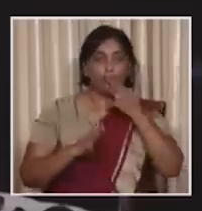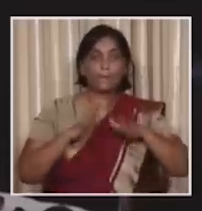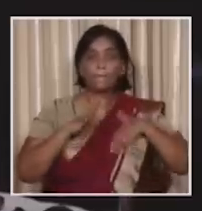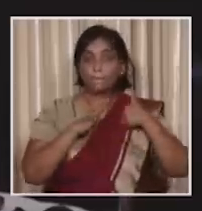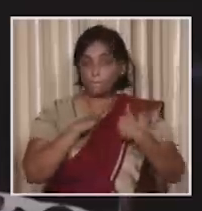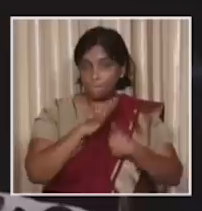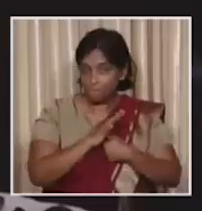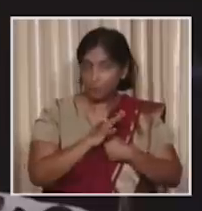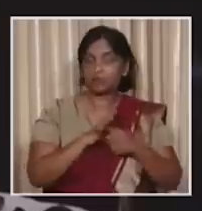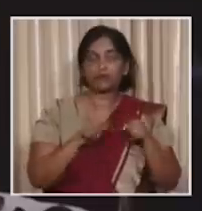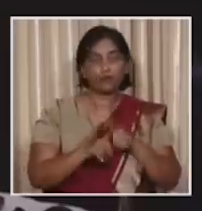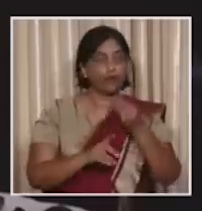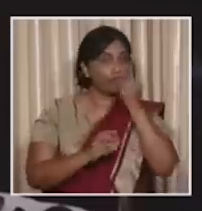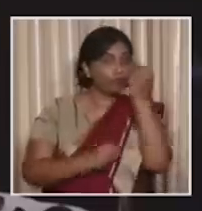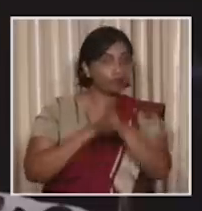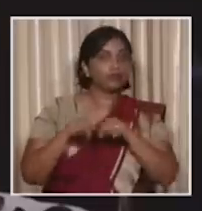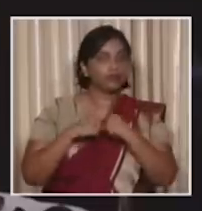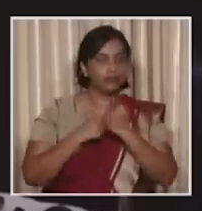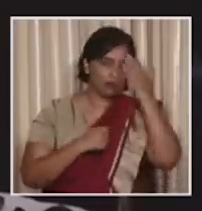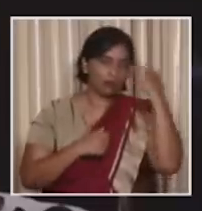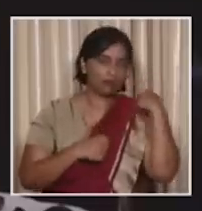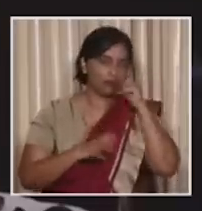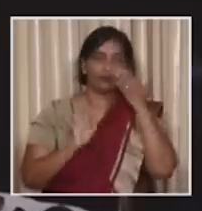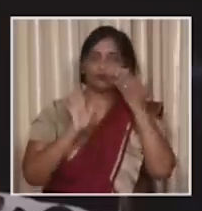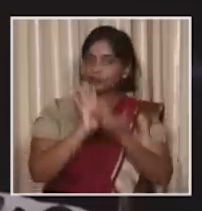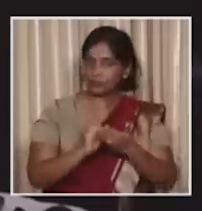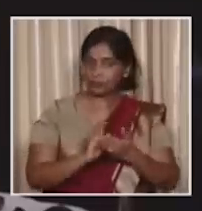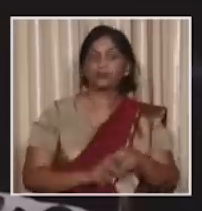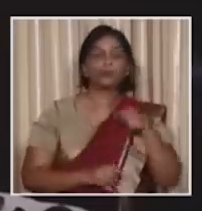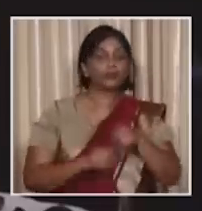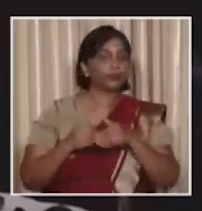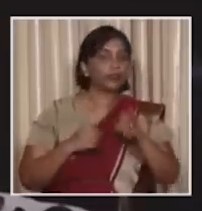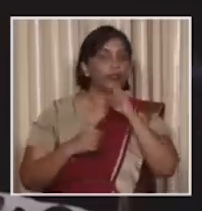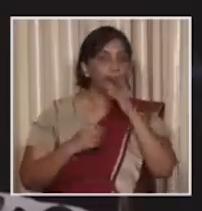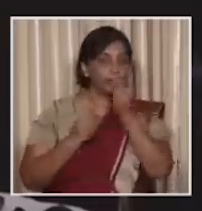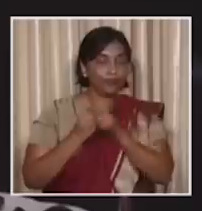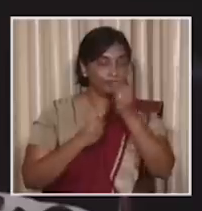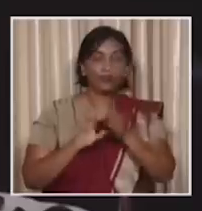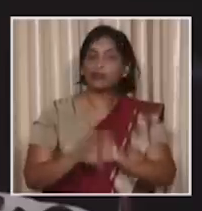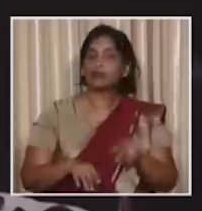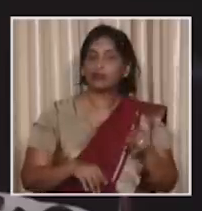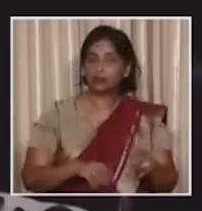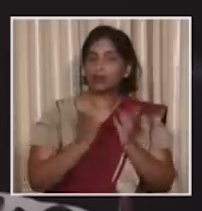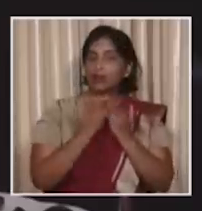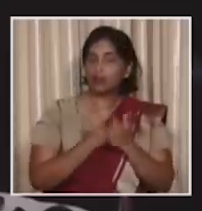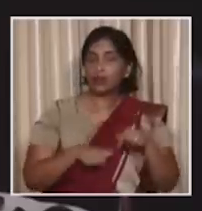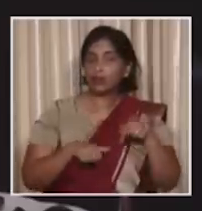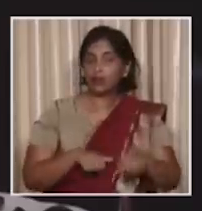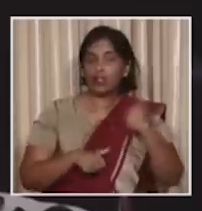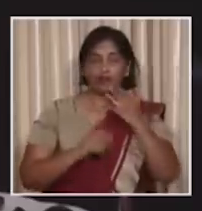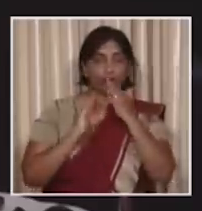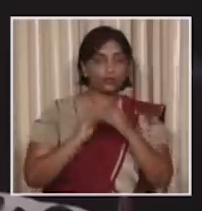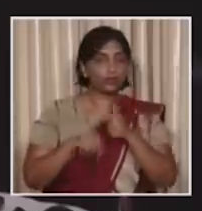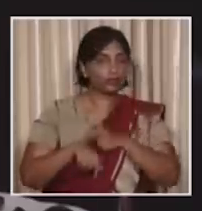විදුහල්පතිවරුන් අහා ආහාර සැපයීම් කරුවන් හා දෙමව්පියන් විසින් පෙන්වා දෙනවා. මෙතෙක් දිවාහාර ලබා දුන් දරුවන් සංඛ්‍යාව මෙම නව